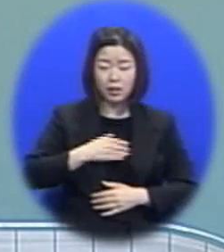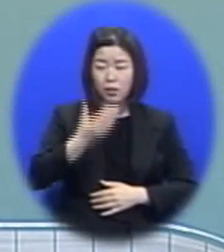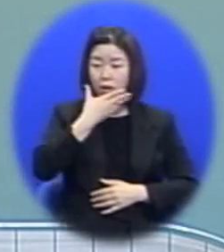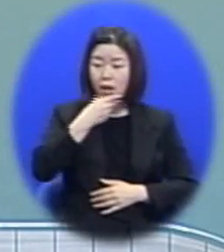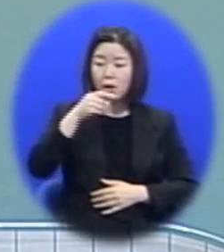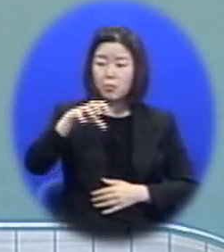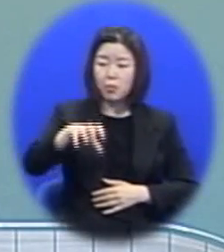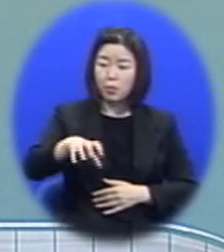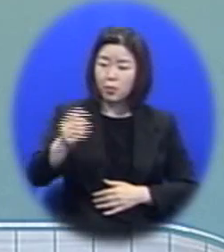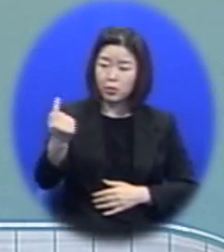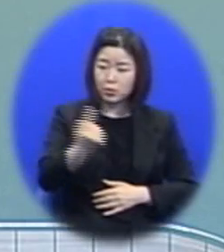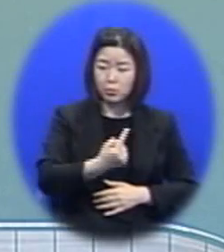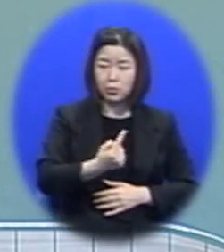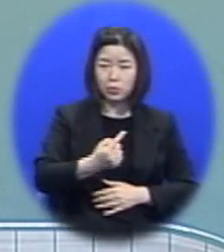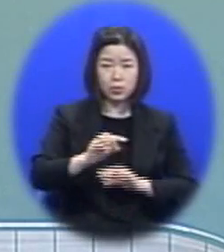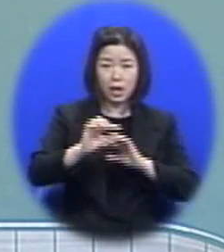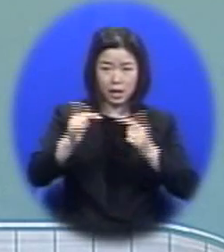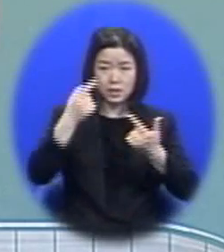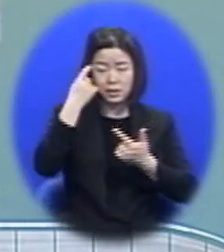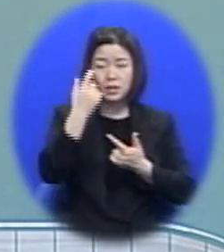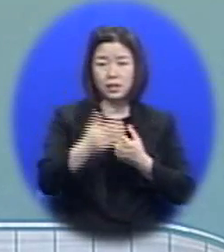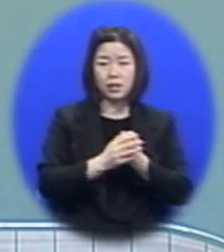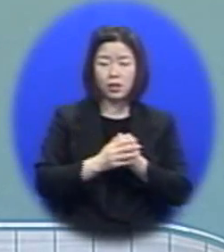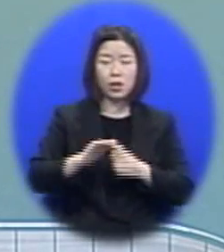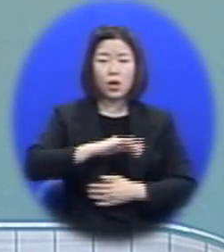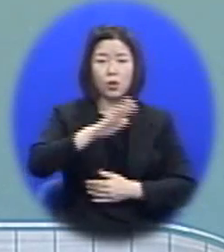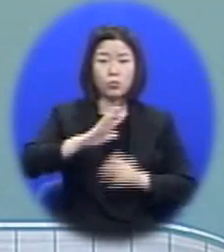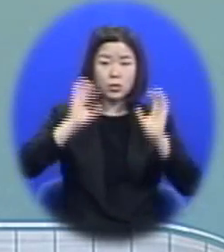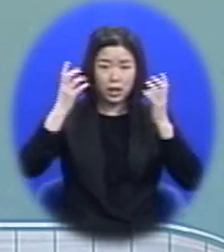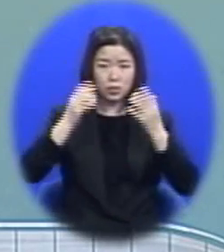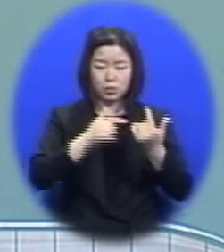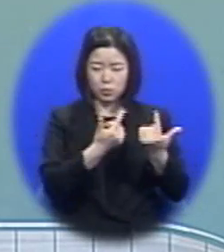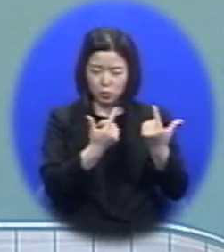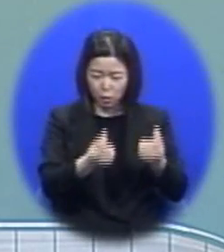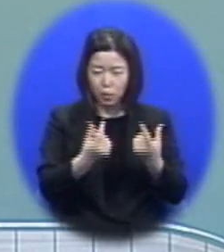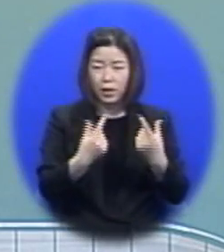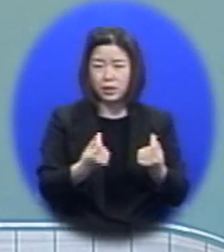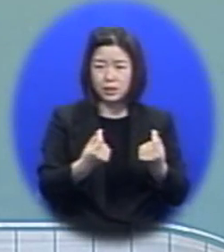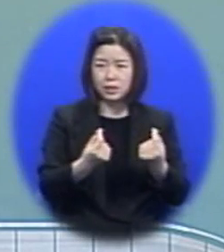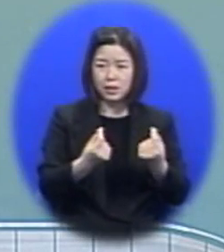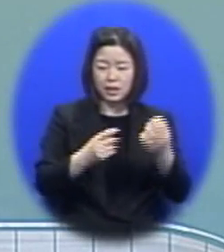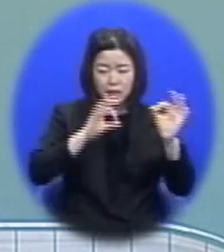아니라는 걸 우리 아이들도 똑같은 시행 착오를 거칩니다